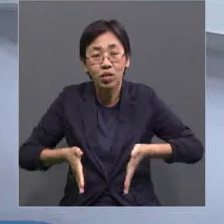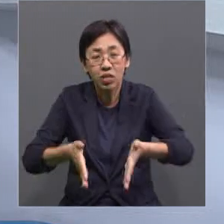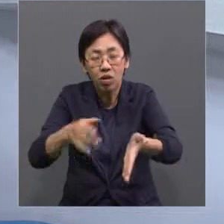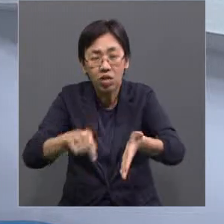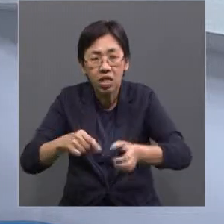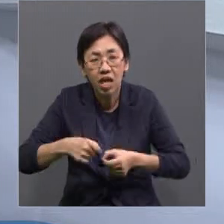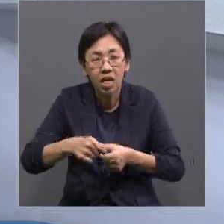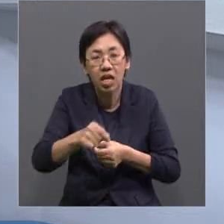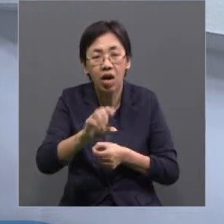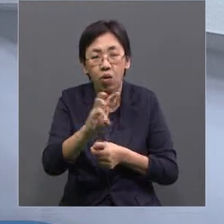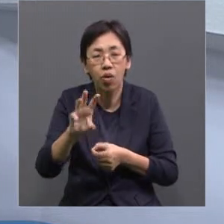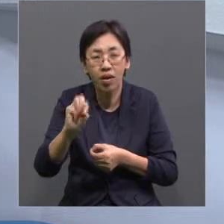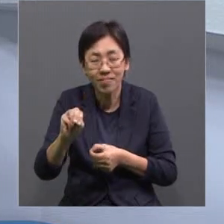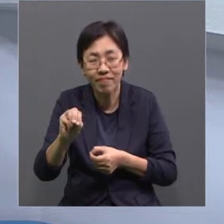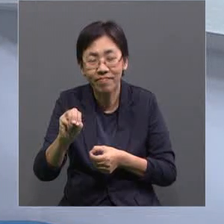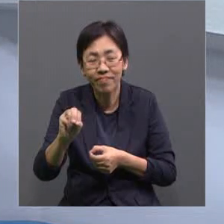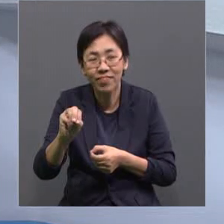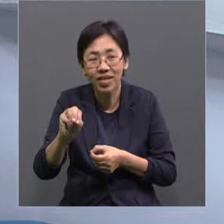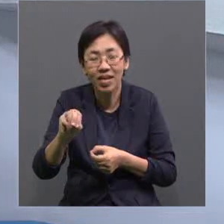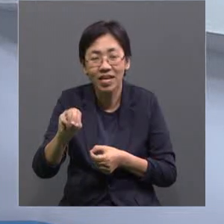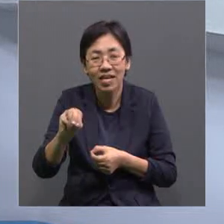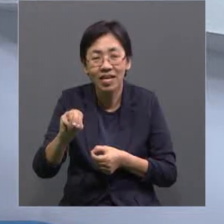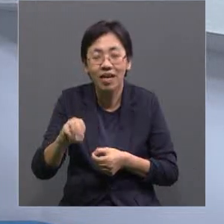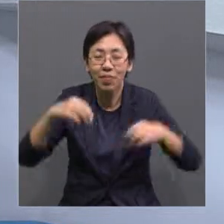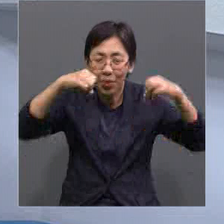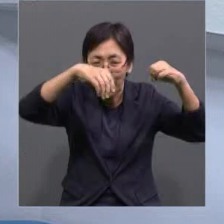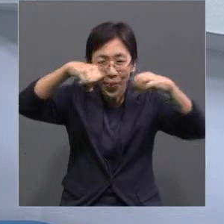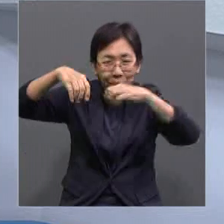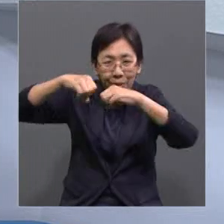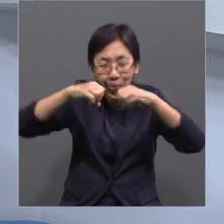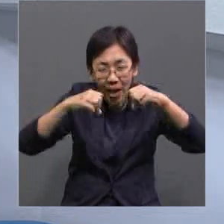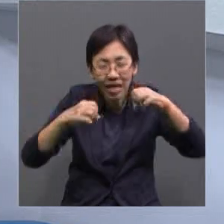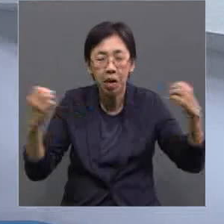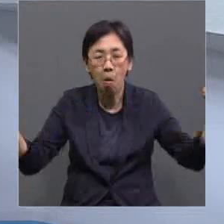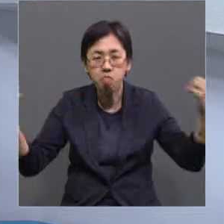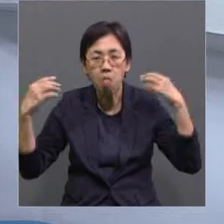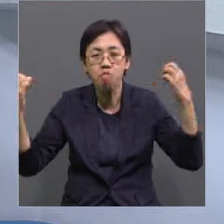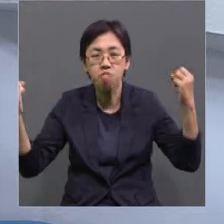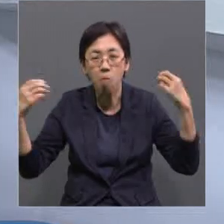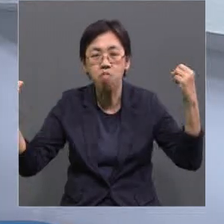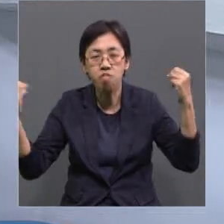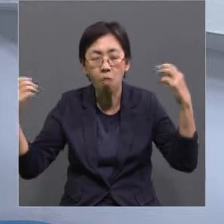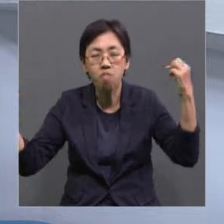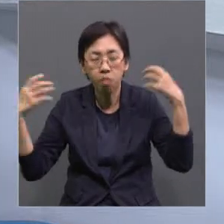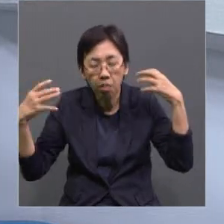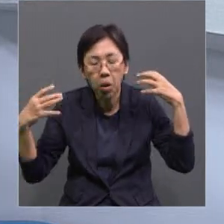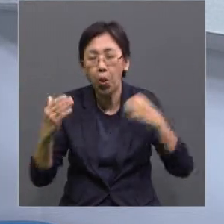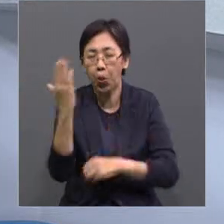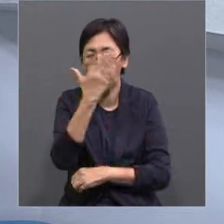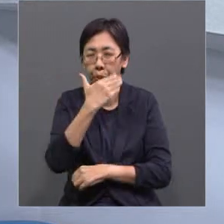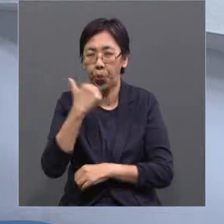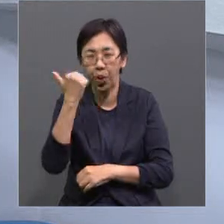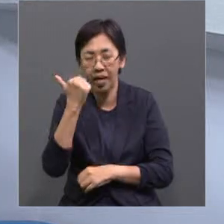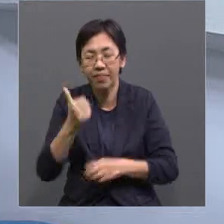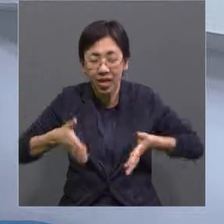นะคะมีความยาวประมาณ600เมตรนะคะก็เนรมิตมีแสงไฟแสงสีเสียงอลังการสวยงามมากๆแล้วก็ตลอดท